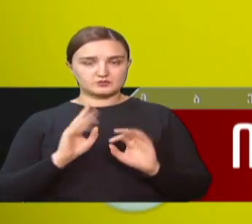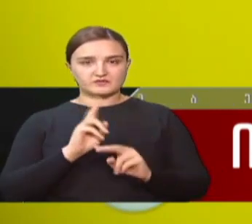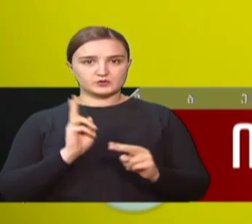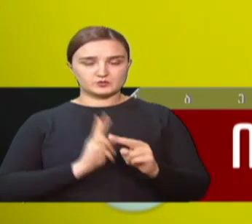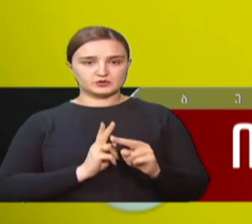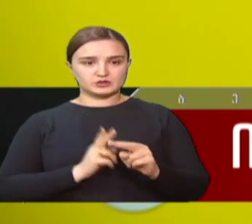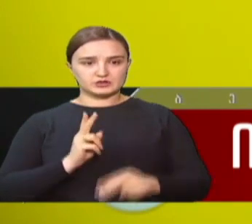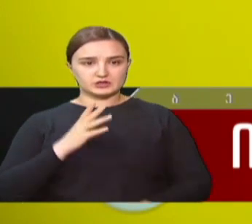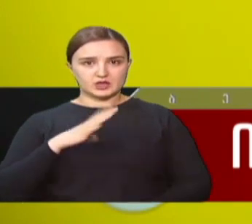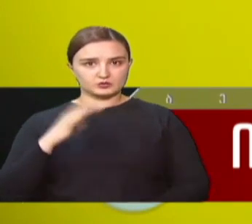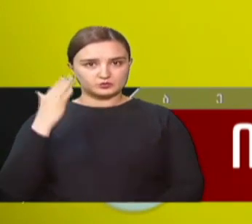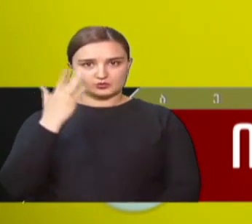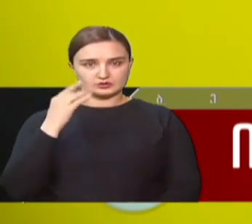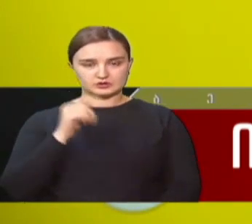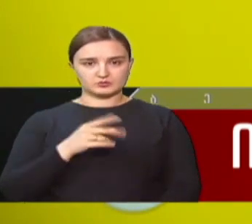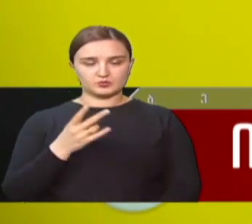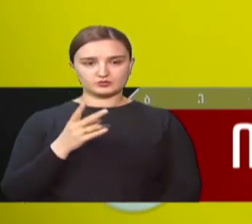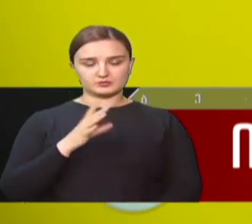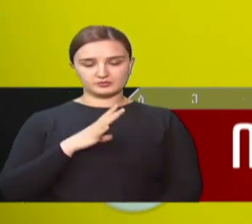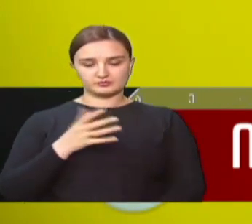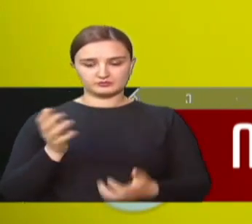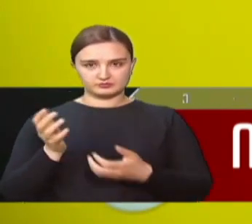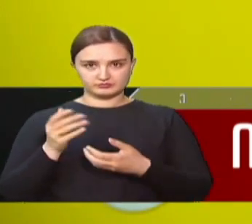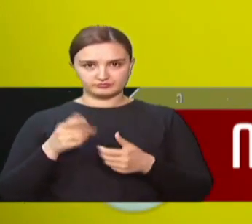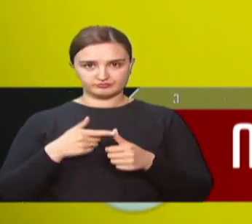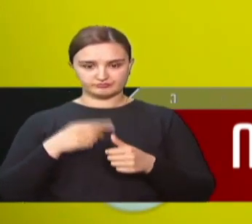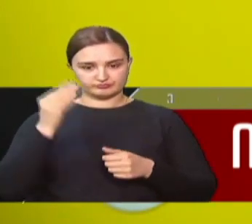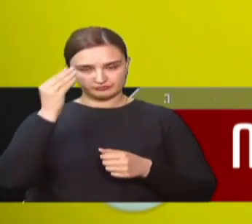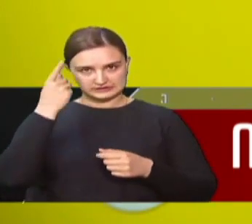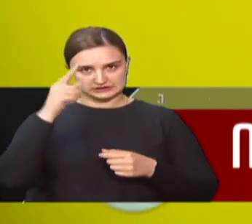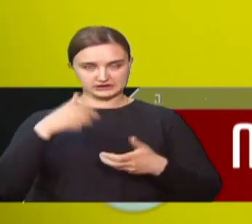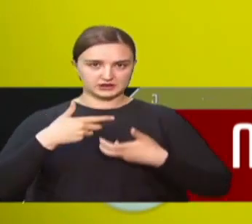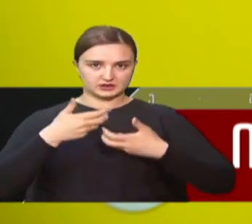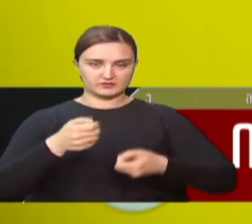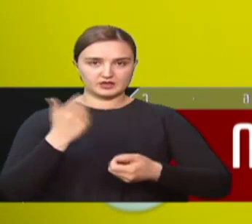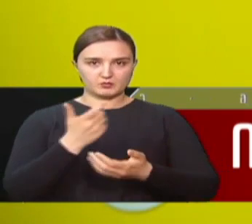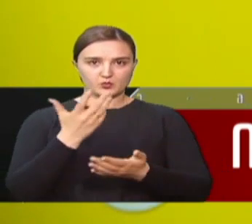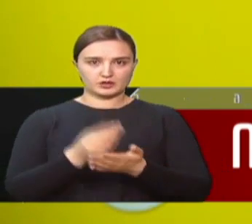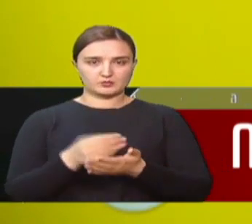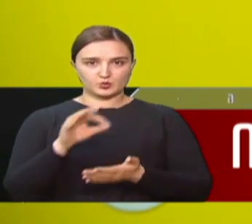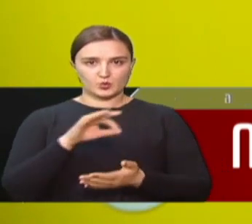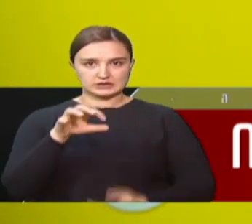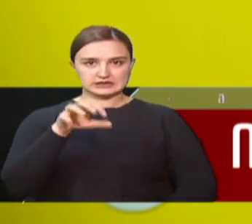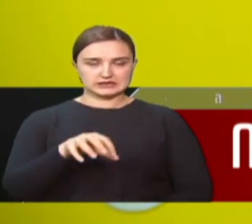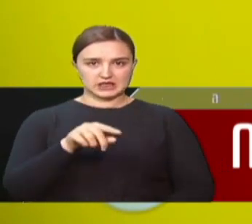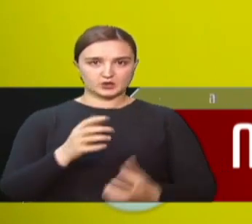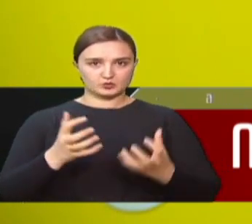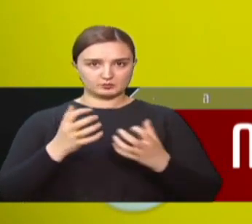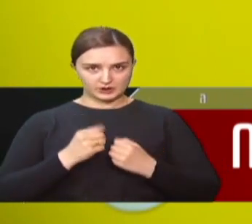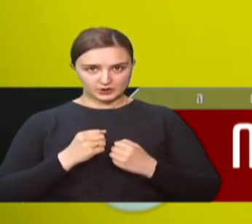ხელს ქართულ ოცნებას? აეღო ჩვენი ინიციატივა დამოუკიდებელი სააგენტოს შექმნის შესახებ, ანტიკორუფციულის, და